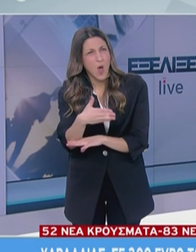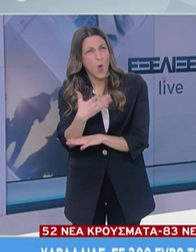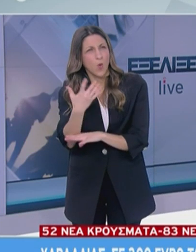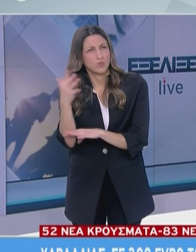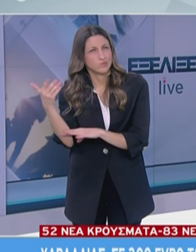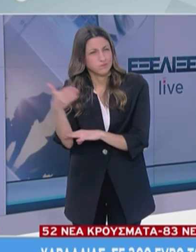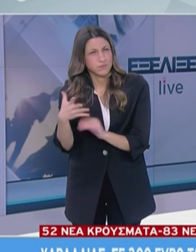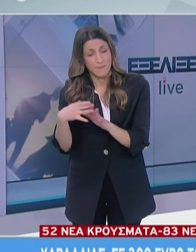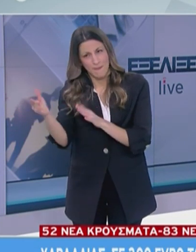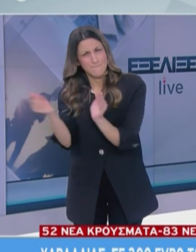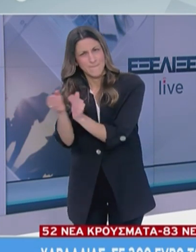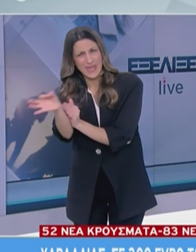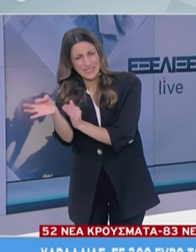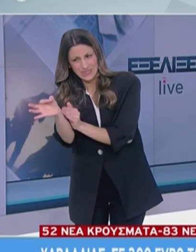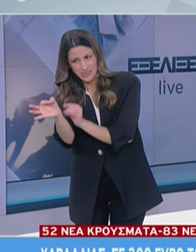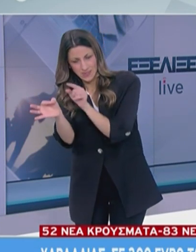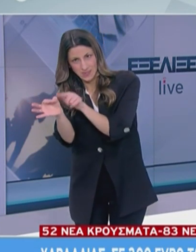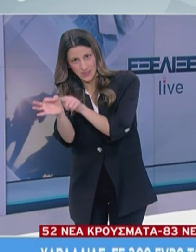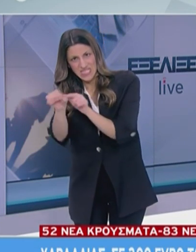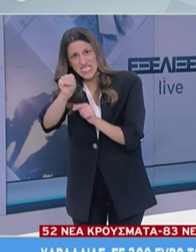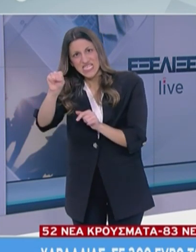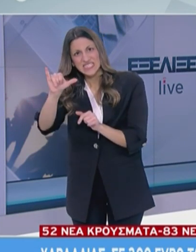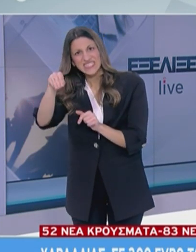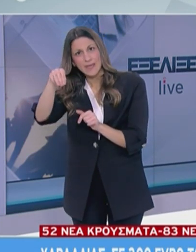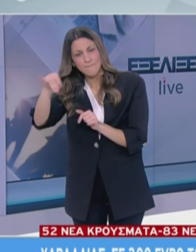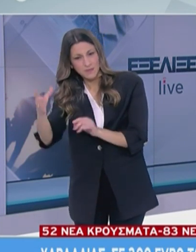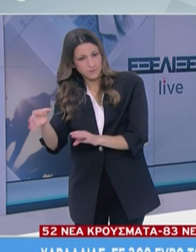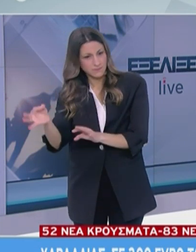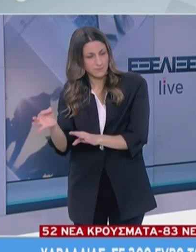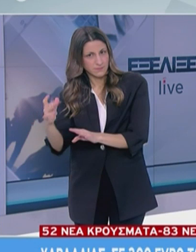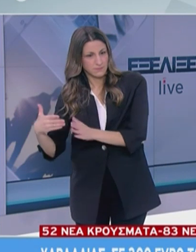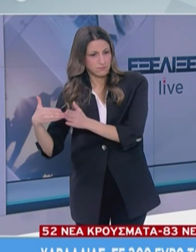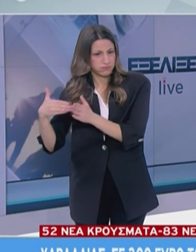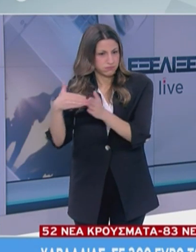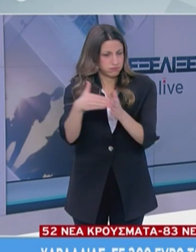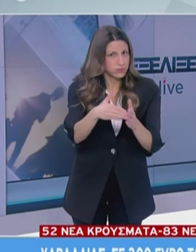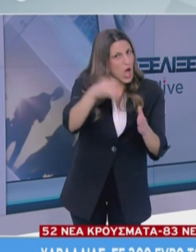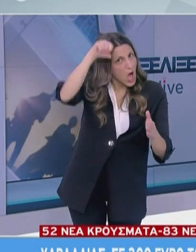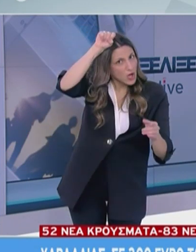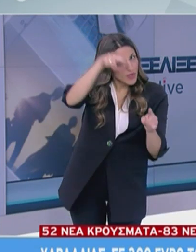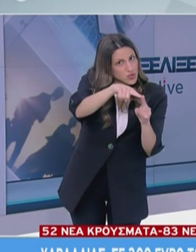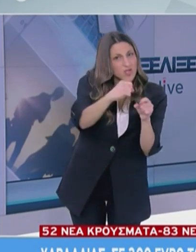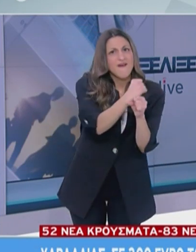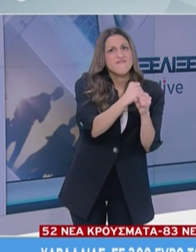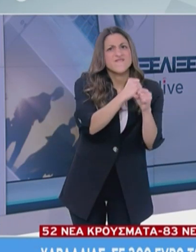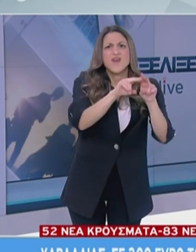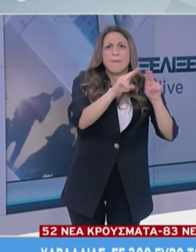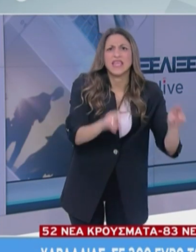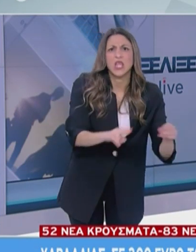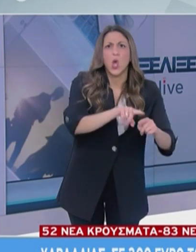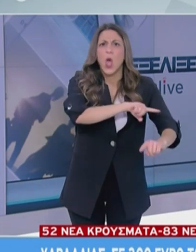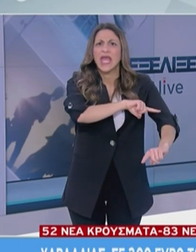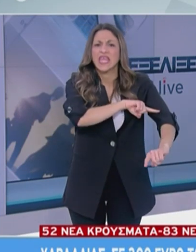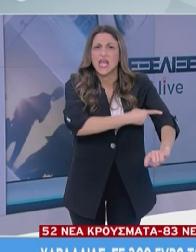Δηλαδή, για παράδειγμα, οι κάτοικοι της Σύμης θα μπορούν να μεταβούν στη Ρόδο για να πάνε στο φαρμακείο ή στο γιατρό, σε